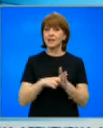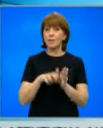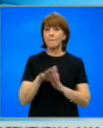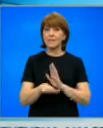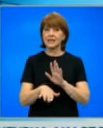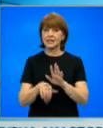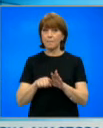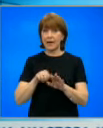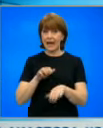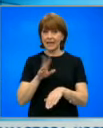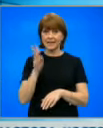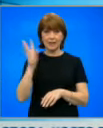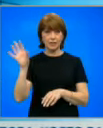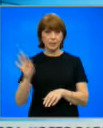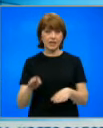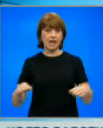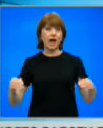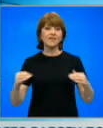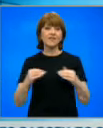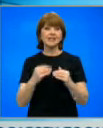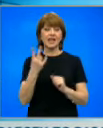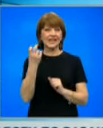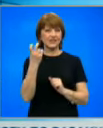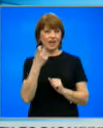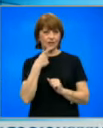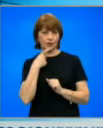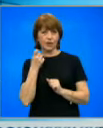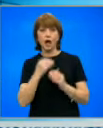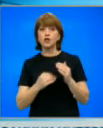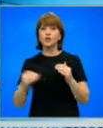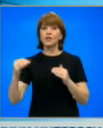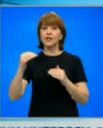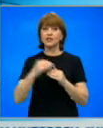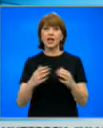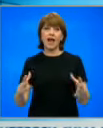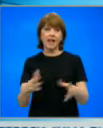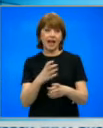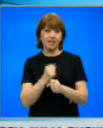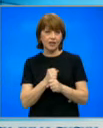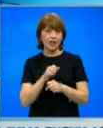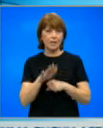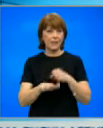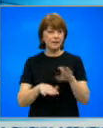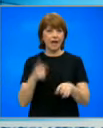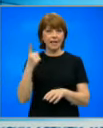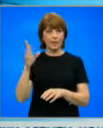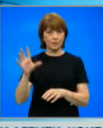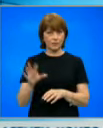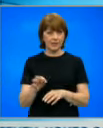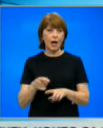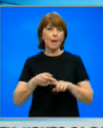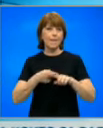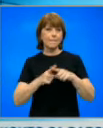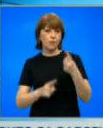престъпления с 3% в сравнение с 2020 година и увеличение на разкриваемостта с 1%. Така почти половината